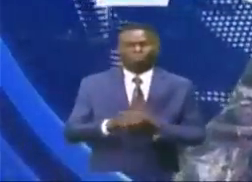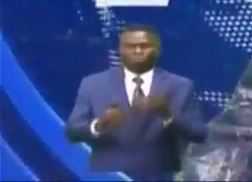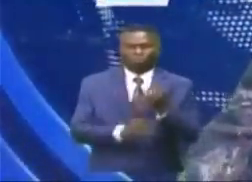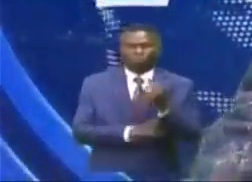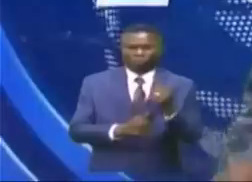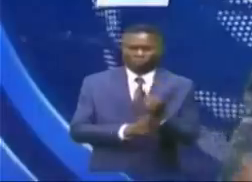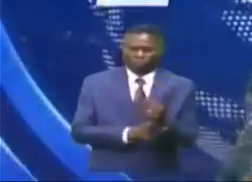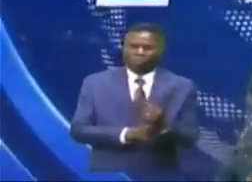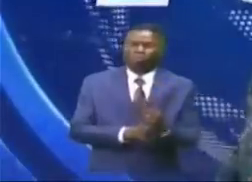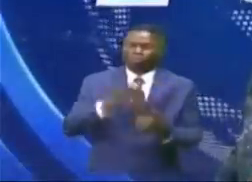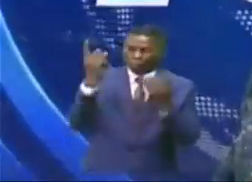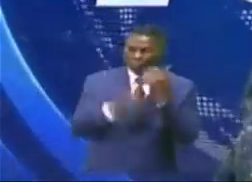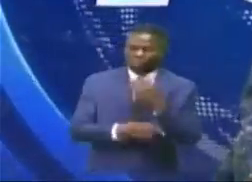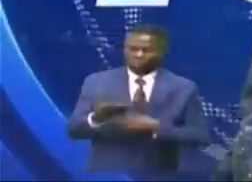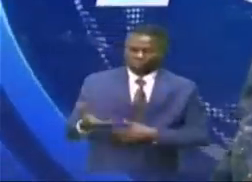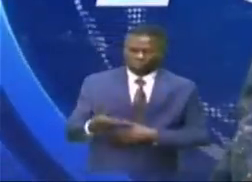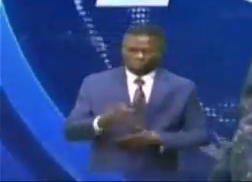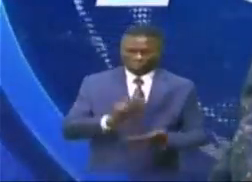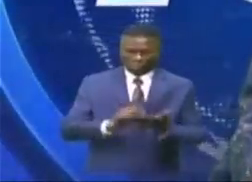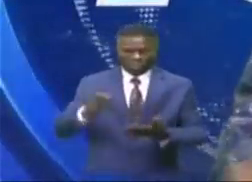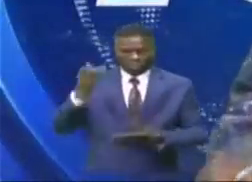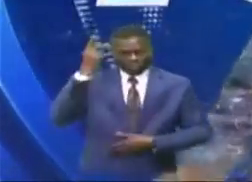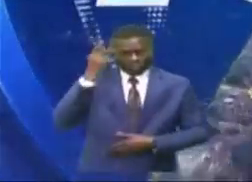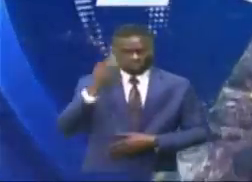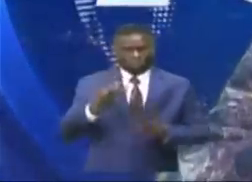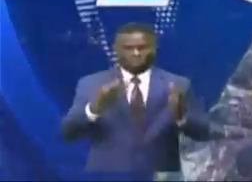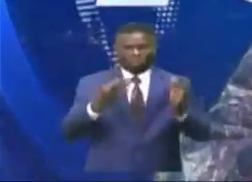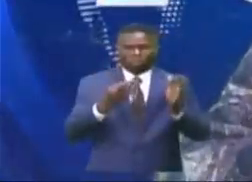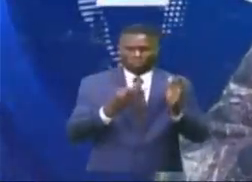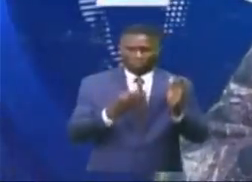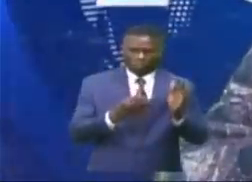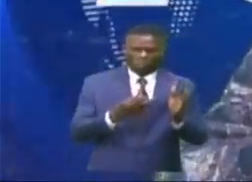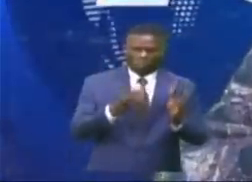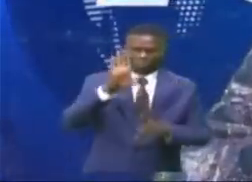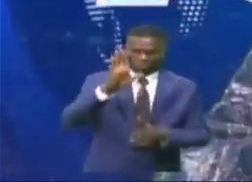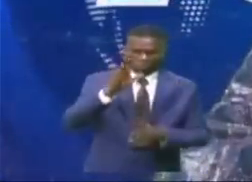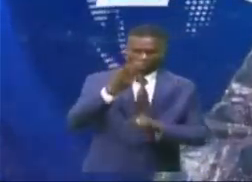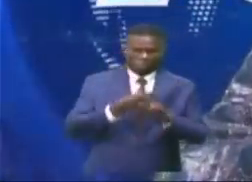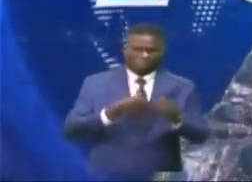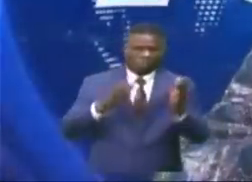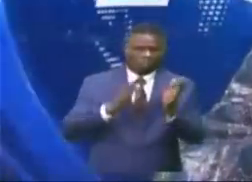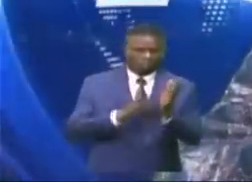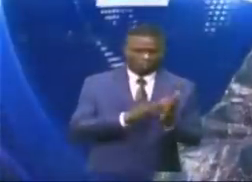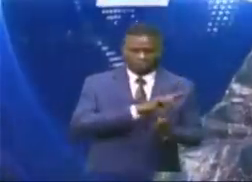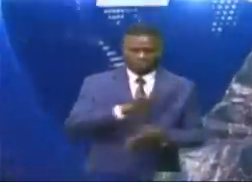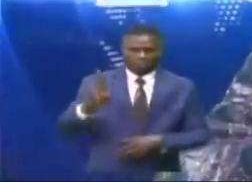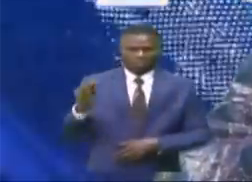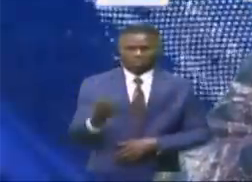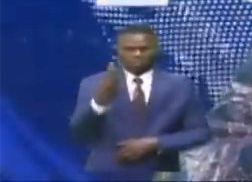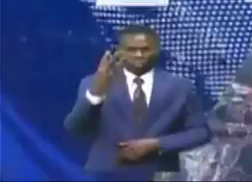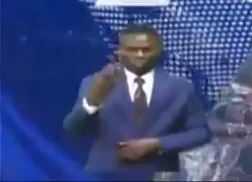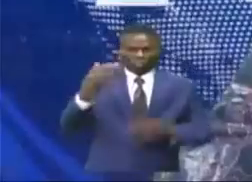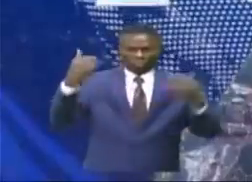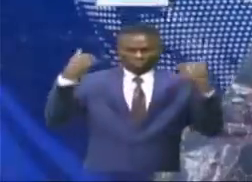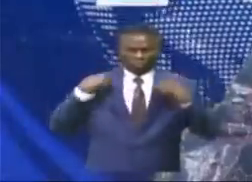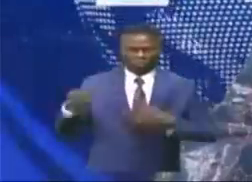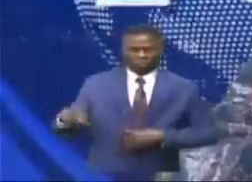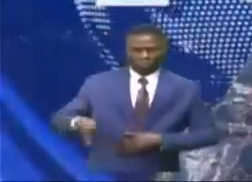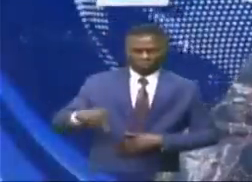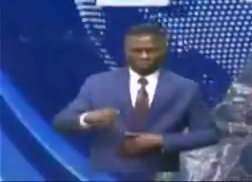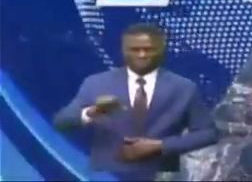rendrait coupable. Fait à Kinshasa, le 5 septembre 2023, le commissaire provincial